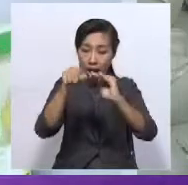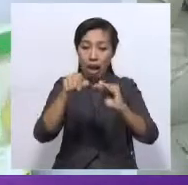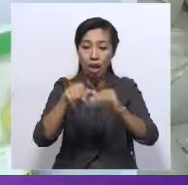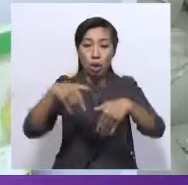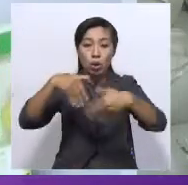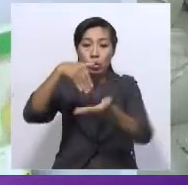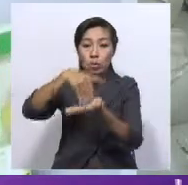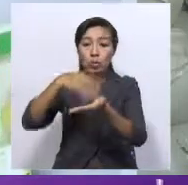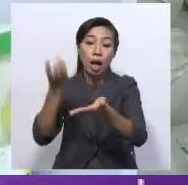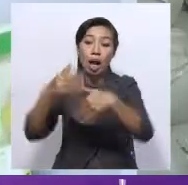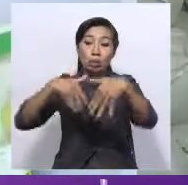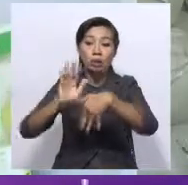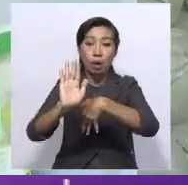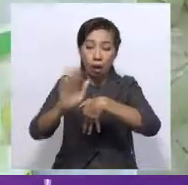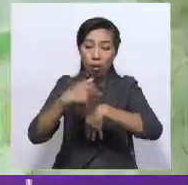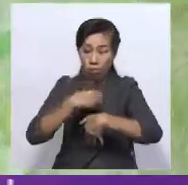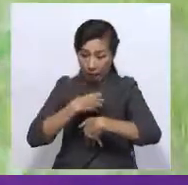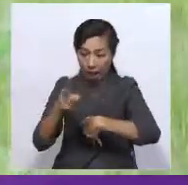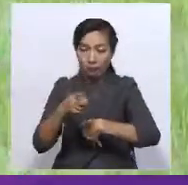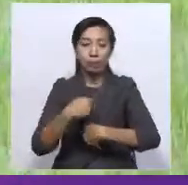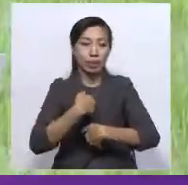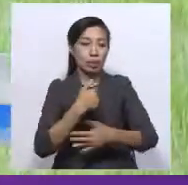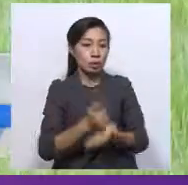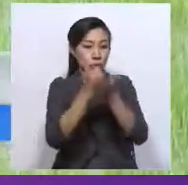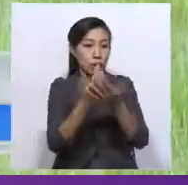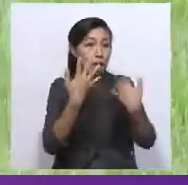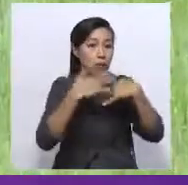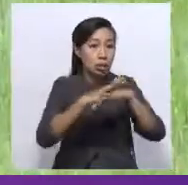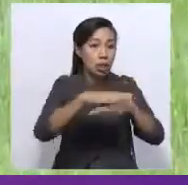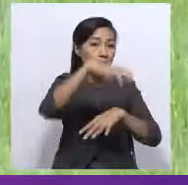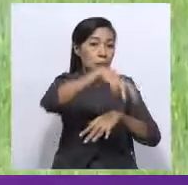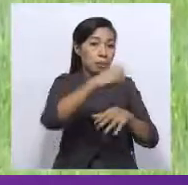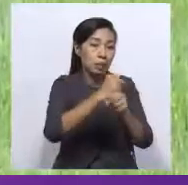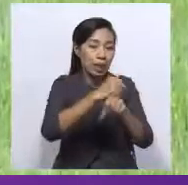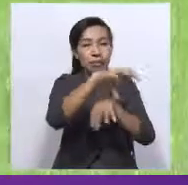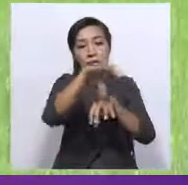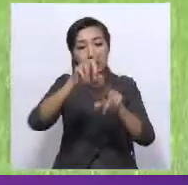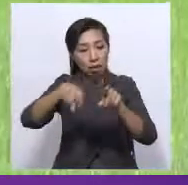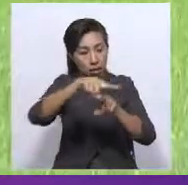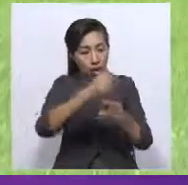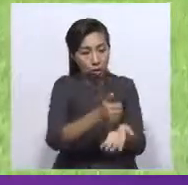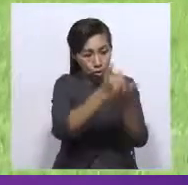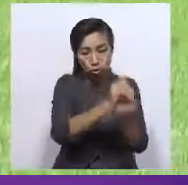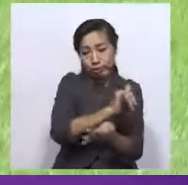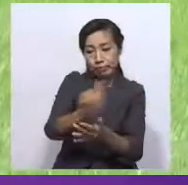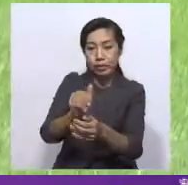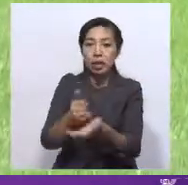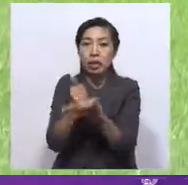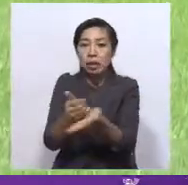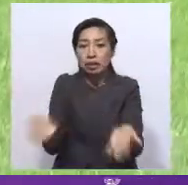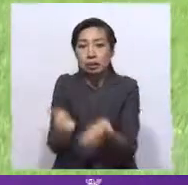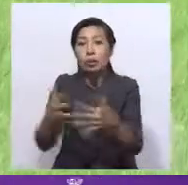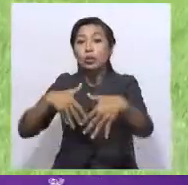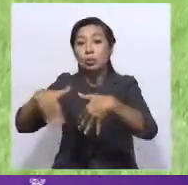ส่งข้าวชุมชนตรงนี้ค่ะเราก็จะประสานหน่วยงานต่างๆหน่วยงานภาคีเพื่อให้เข้ามาสนับสนุน